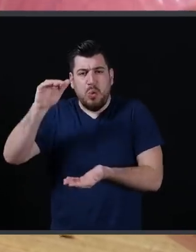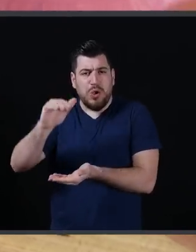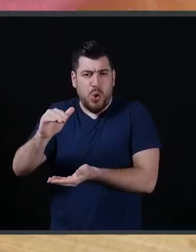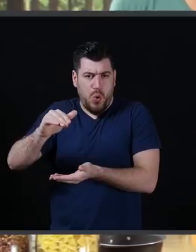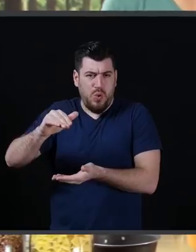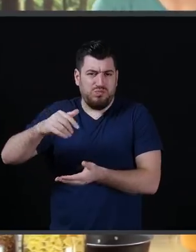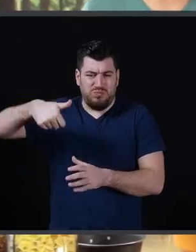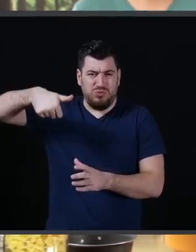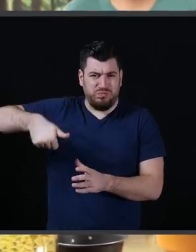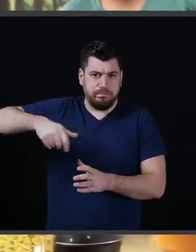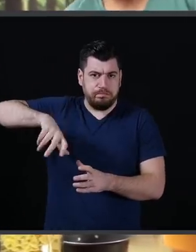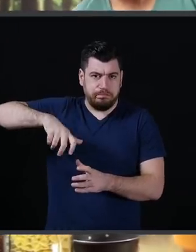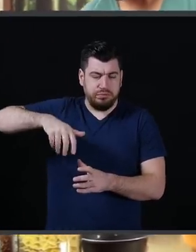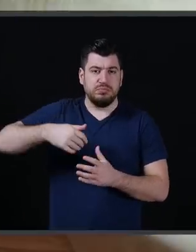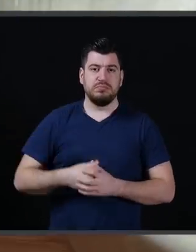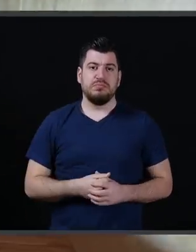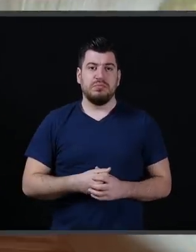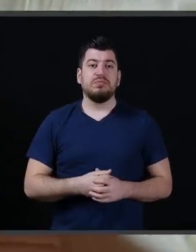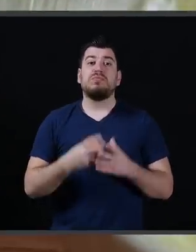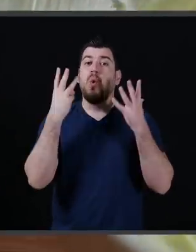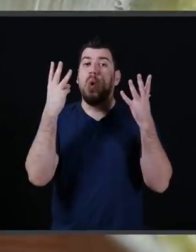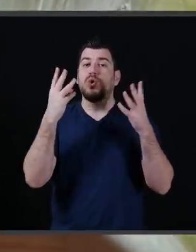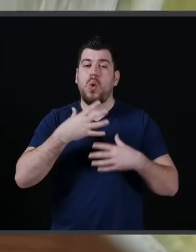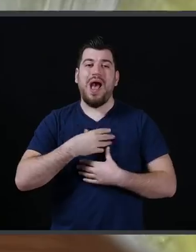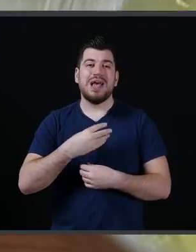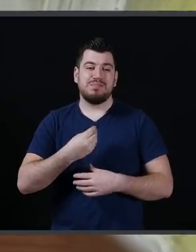βάζω τα 8 ασπράδια Μέσα στο μίξερ